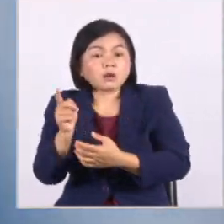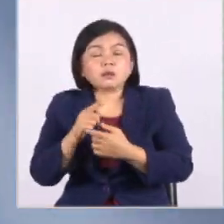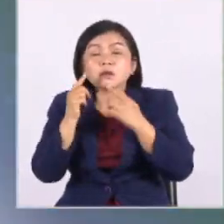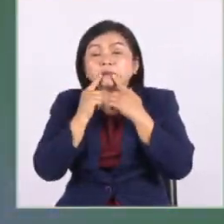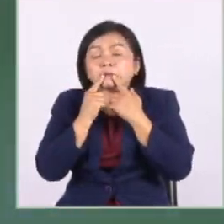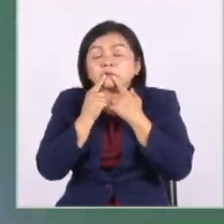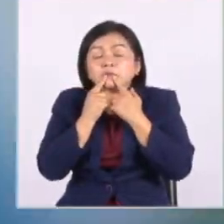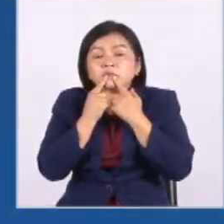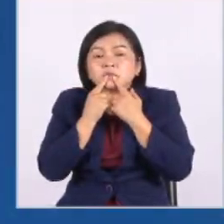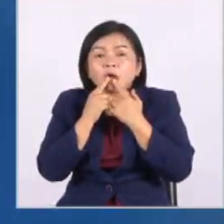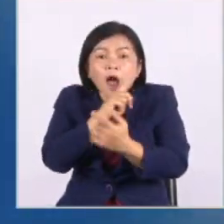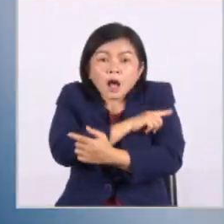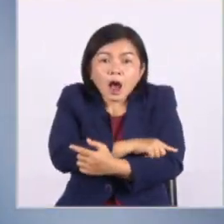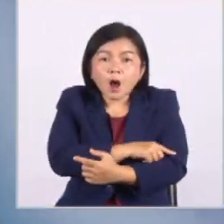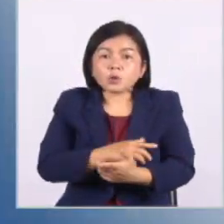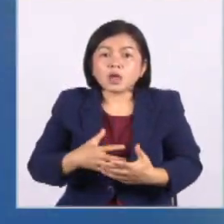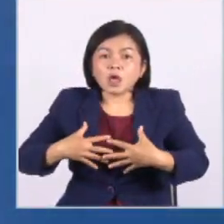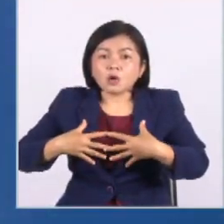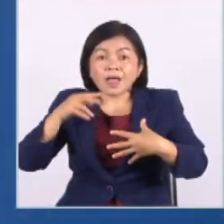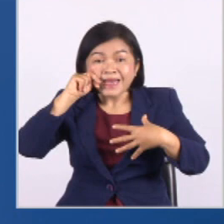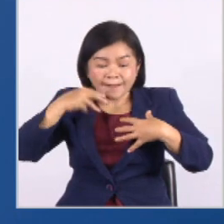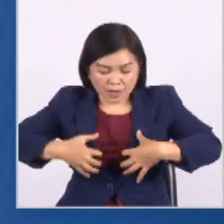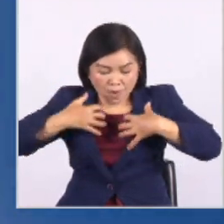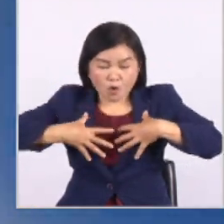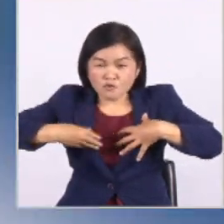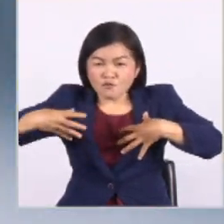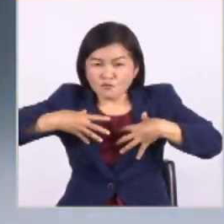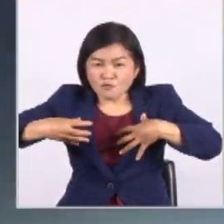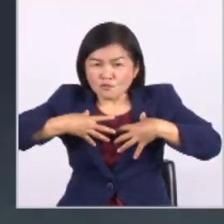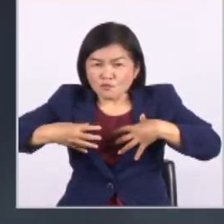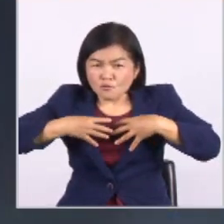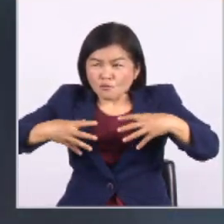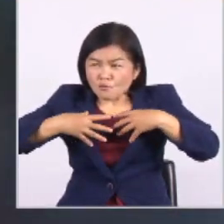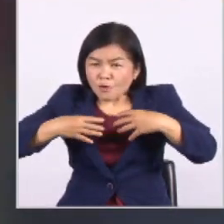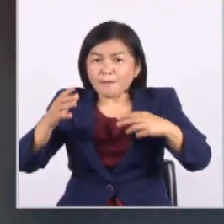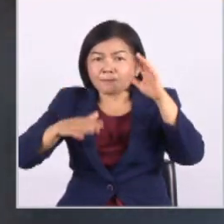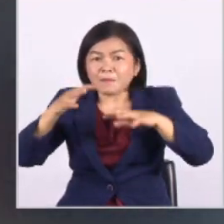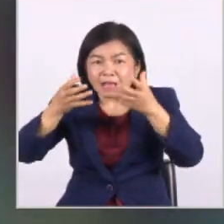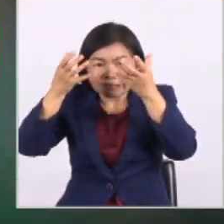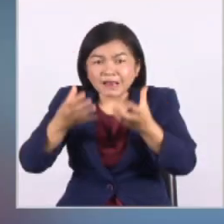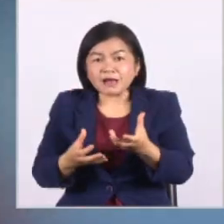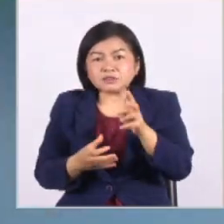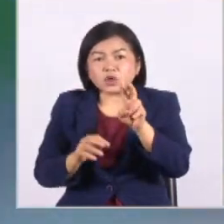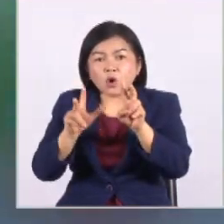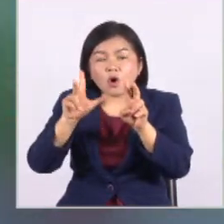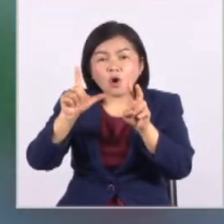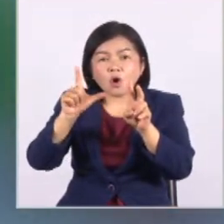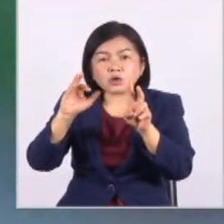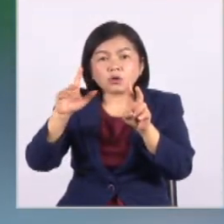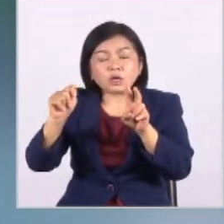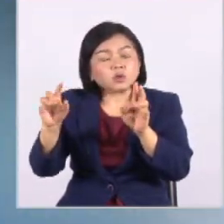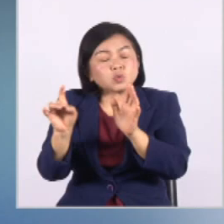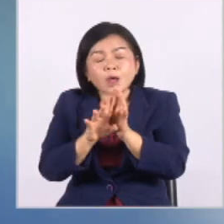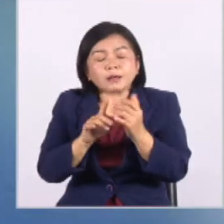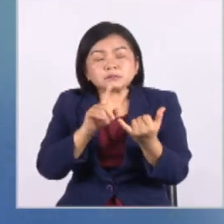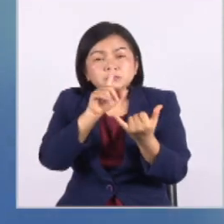ปากซีดคุณหมอเนี่ยดูดน้ำออกจากปอดได้ตั้ง 2ลิตรนะคะอาการสาหัสนะคะขาดอากาศนานหลายนาทีและสุดท้ายน้องหวายเสียชีวิต